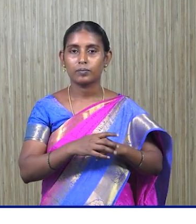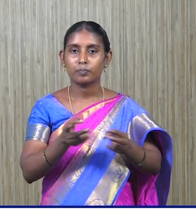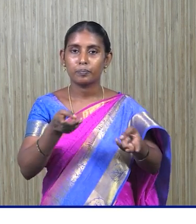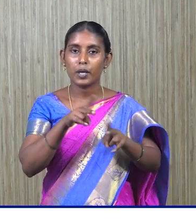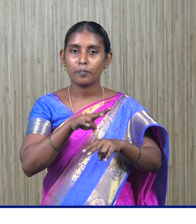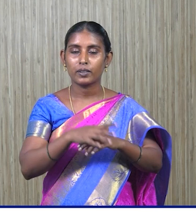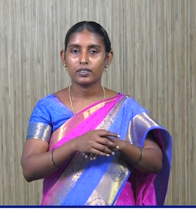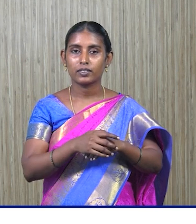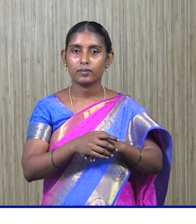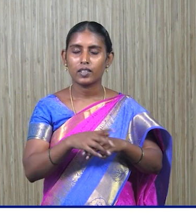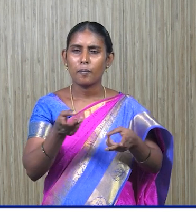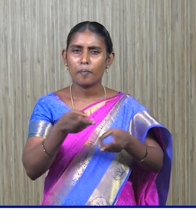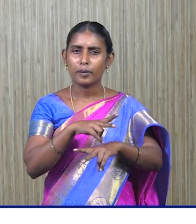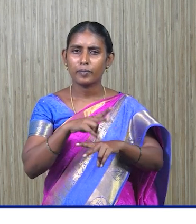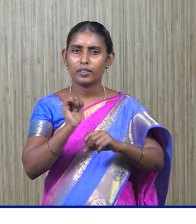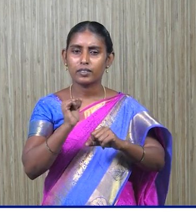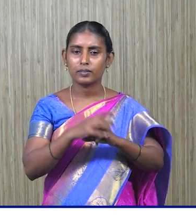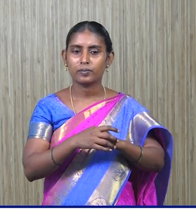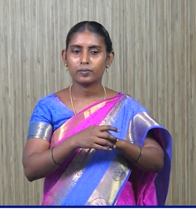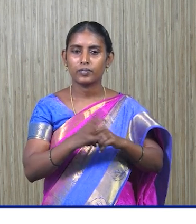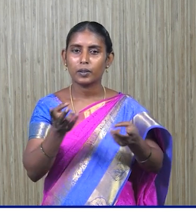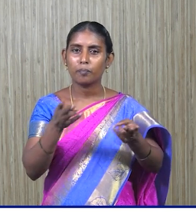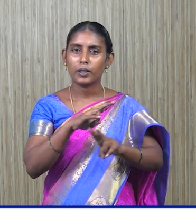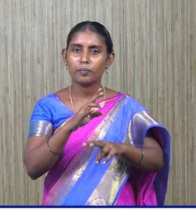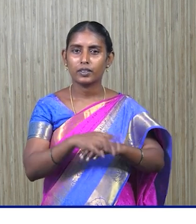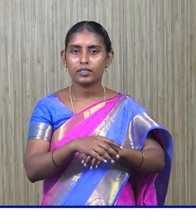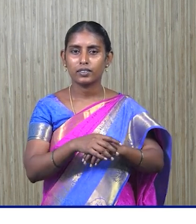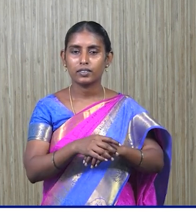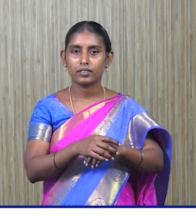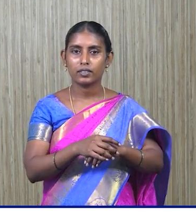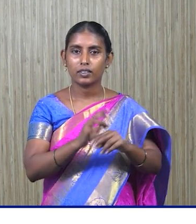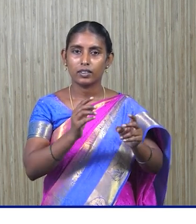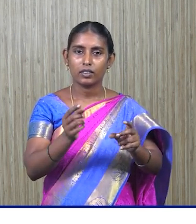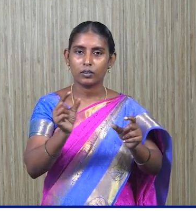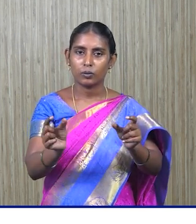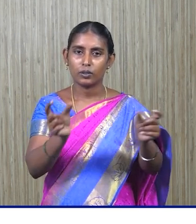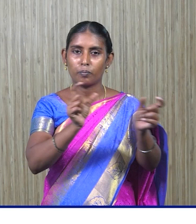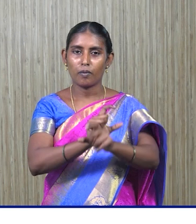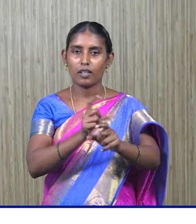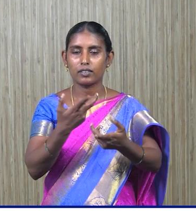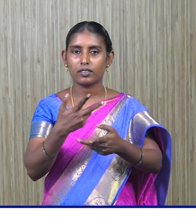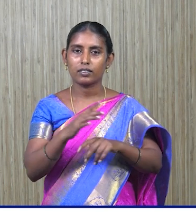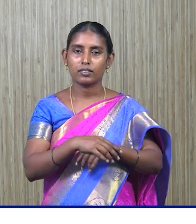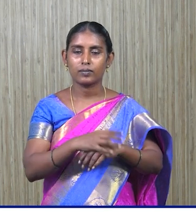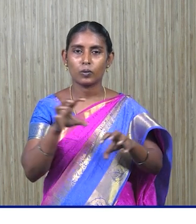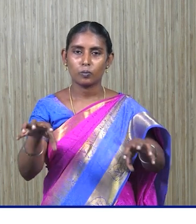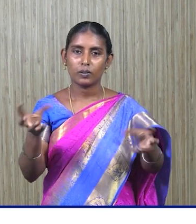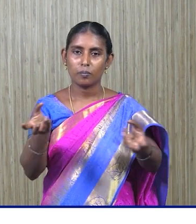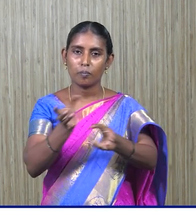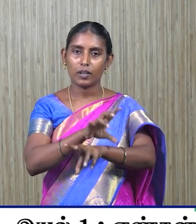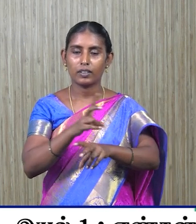பார்க்கலாம். பரிமாற்றம்ங்கிற வார்த்தையில நமக்கு அடங்கியிருக்கு, பரிமாறிக்கொள்வது. இங்கே இருக்க பொருளை இன்னொரு இடத்திற்கும் இன்னொரு இடத்துல பொருளை இன்னொரு இடத்திற்கும் கொண்டு